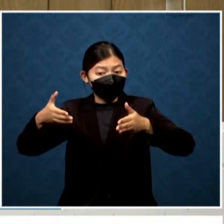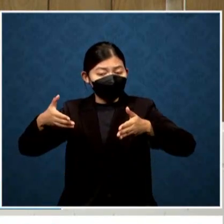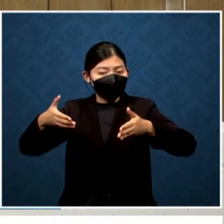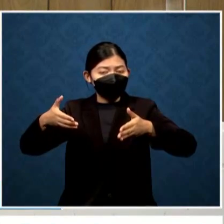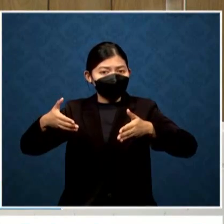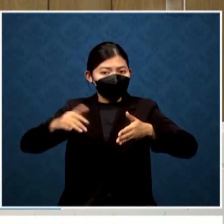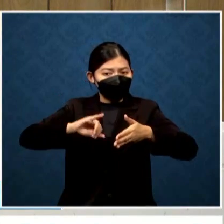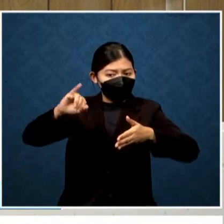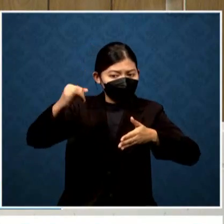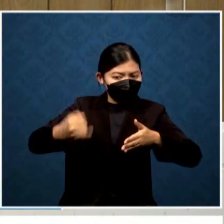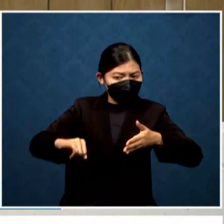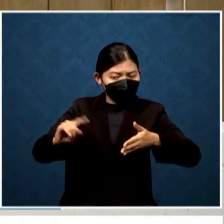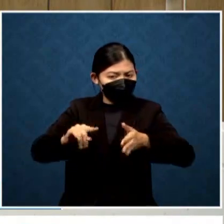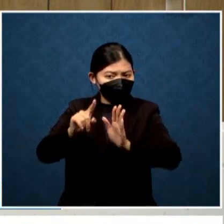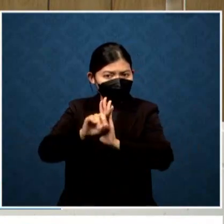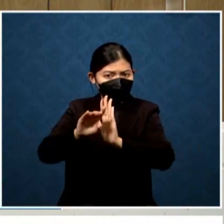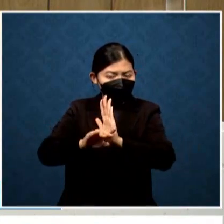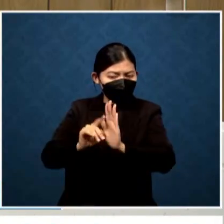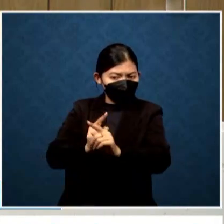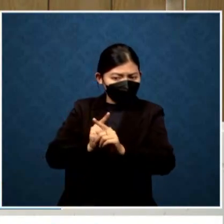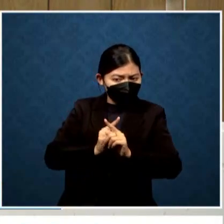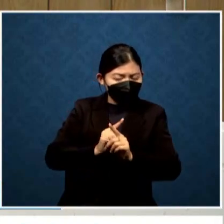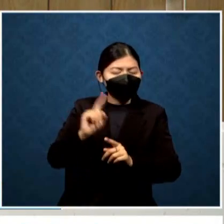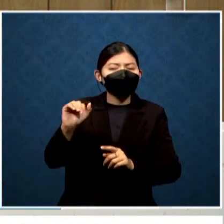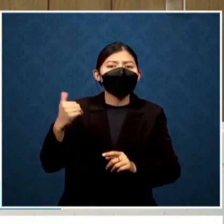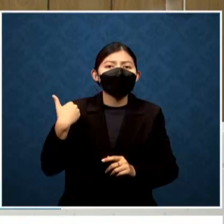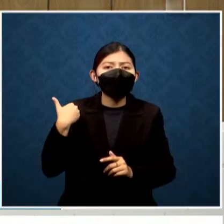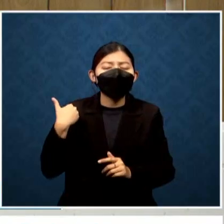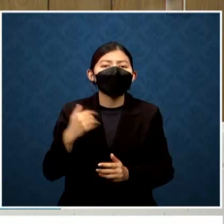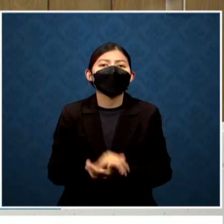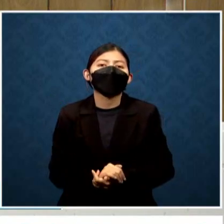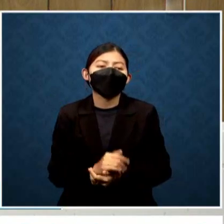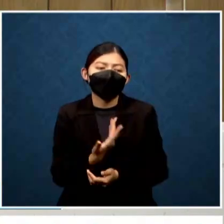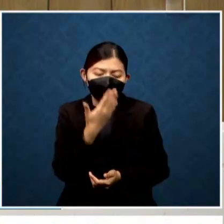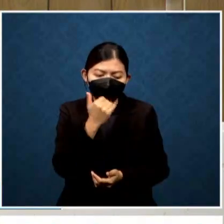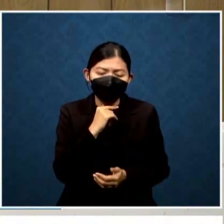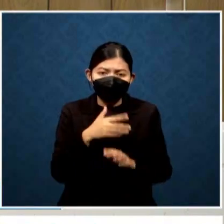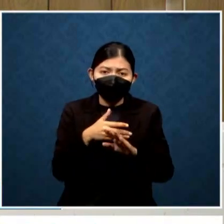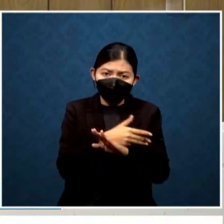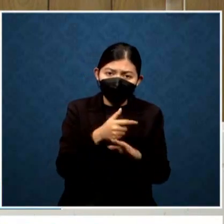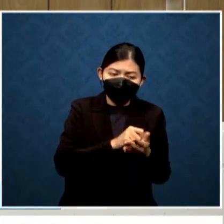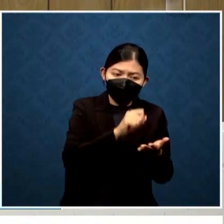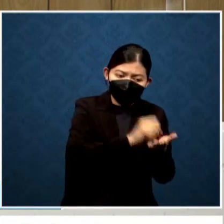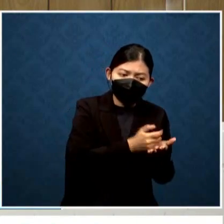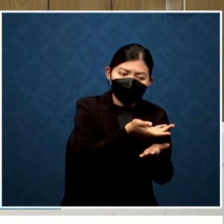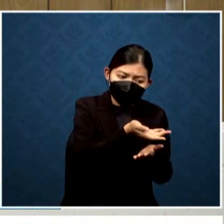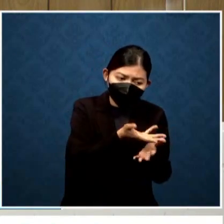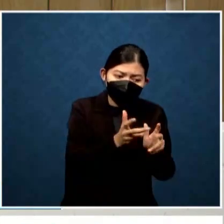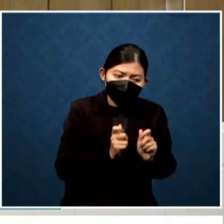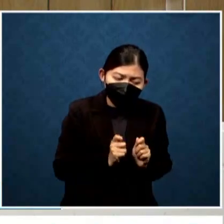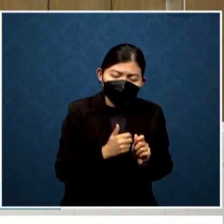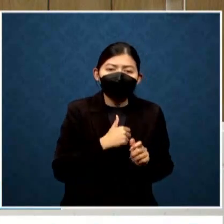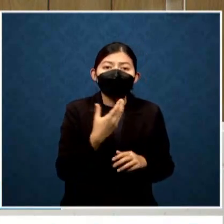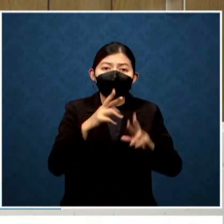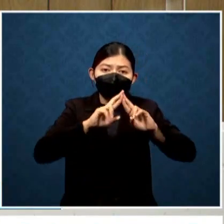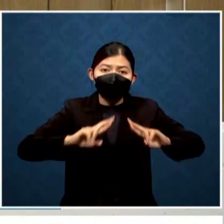ในขั้นต้นนี้นะครับแต่สอบสวนต้องลงไปลึกกว่านี้เขาขออนุญาตเป็นร้านอาหาร แล้วเขาก็สร้างเป็นร้านอาหารถ้าในขั้นนี้ถ้าเป็นร้านอาห